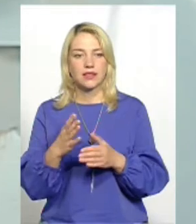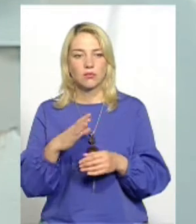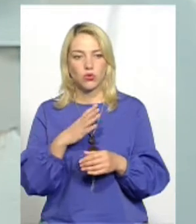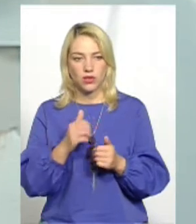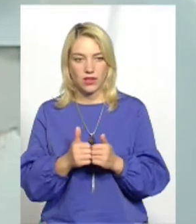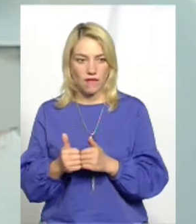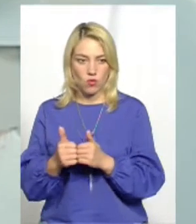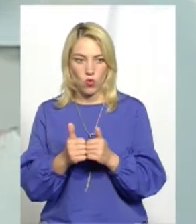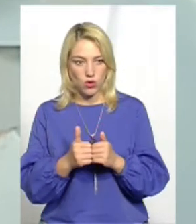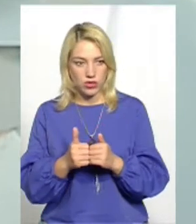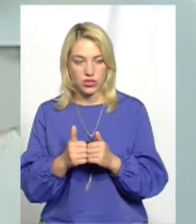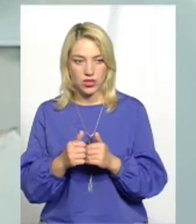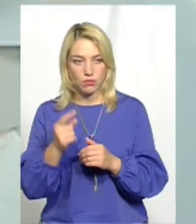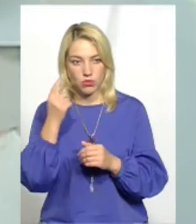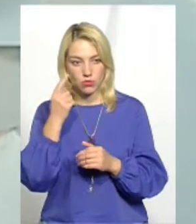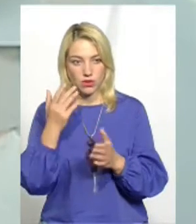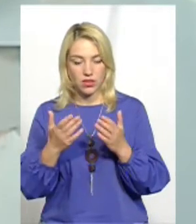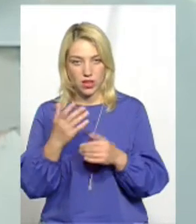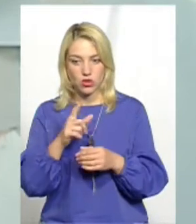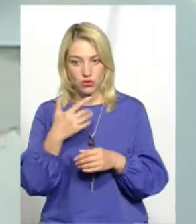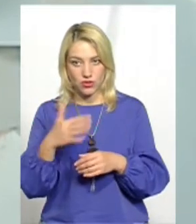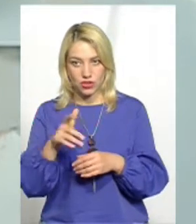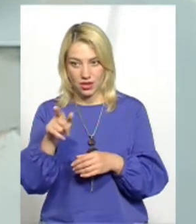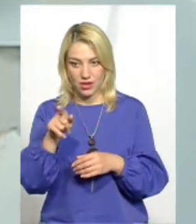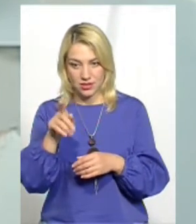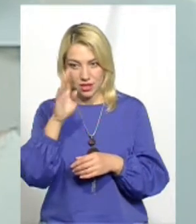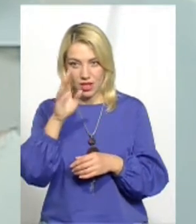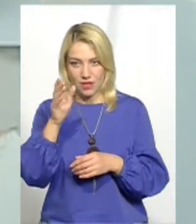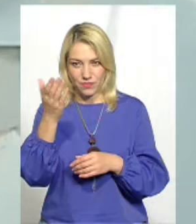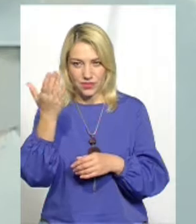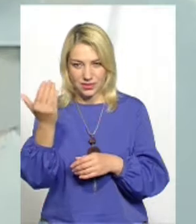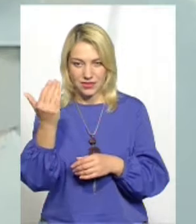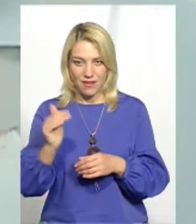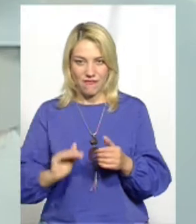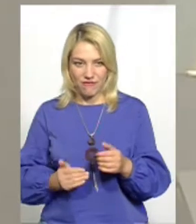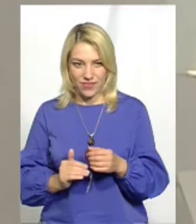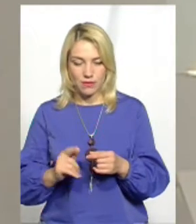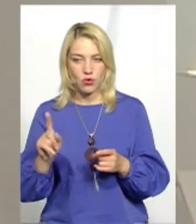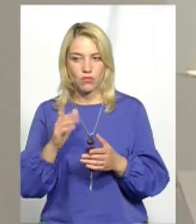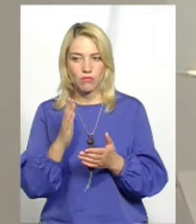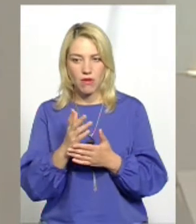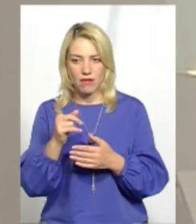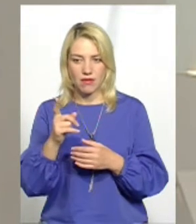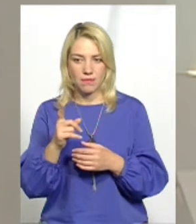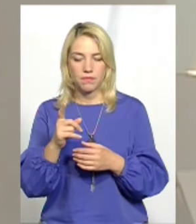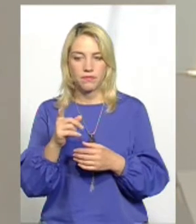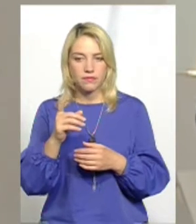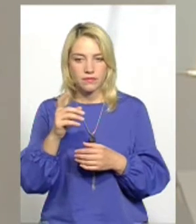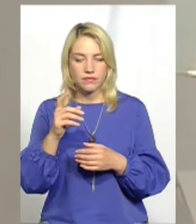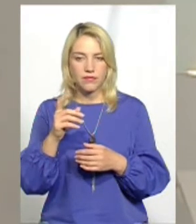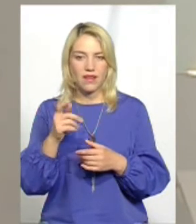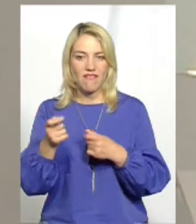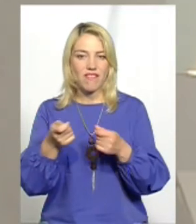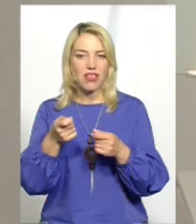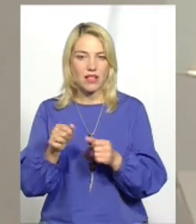були навколишні, і подумали, якщо вже з нього, який має там прихильність влади, да, і